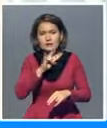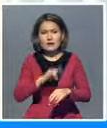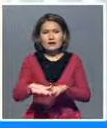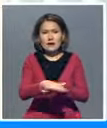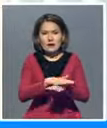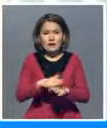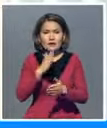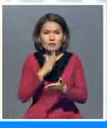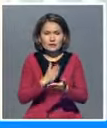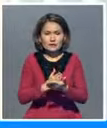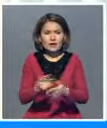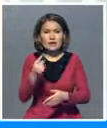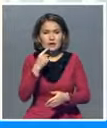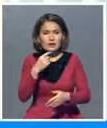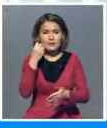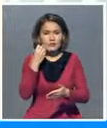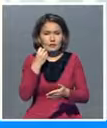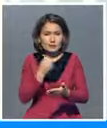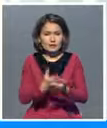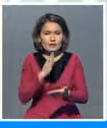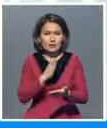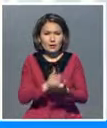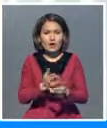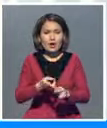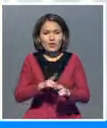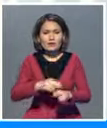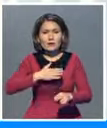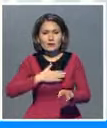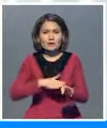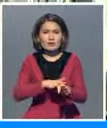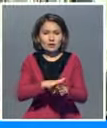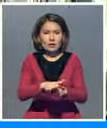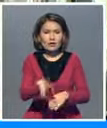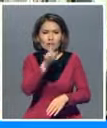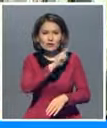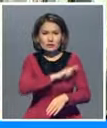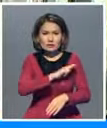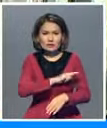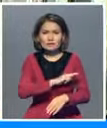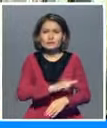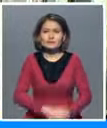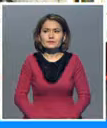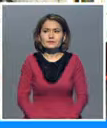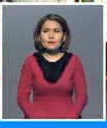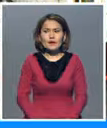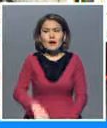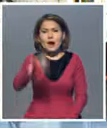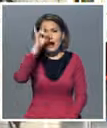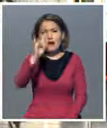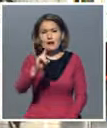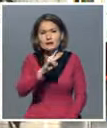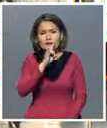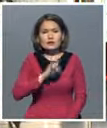президентіміз, парламентіміз және сол бүкіл институттың барлықтары толық қанды жұмыс істеп жатыр. Государство Казахстан. Қазақстан